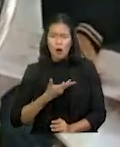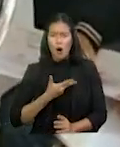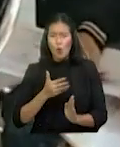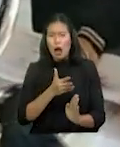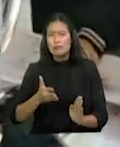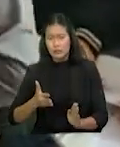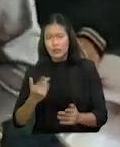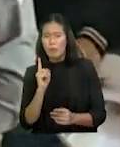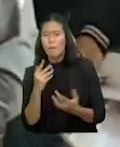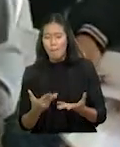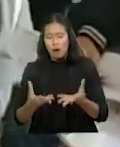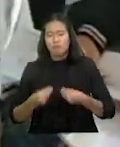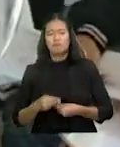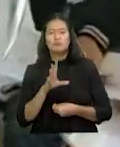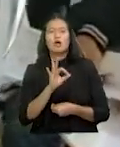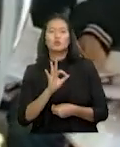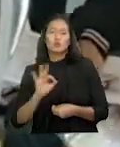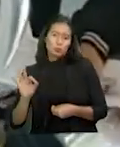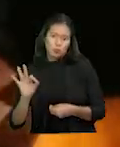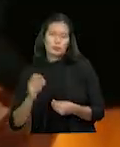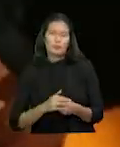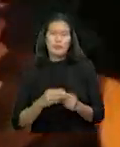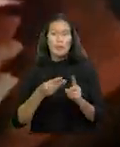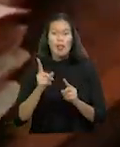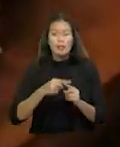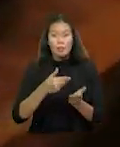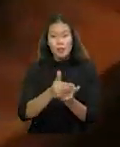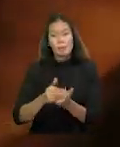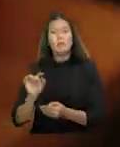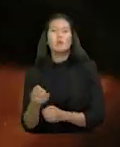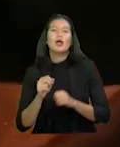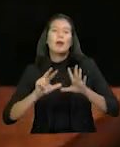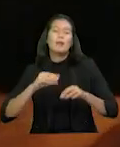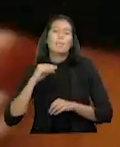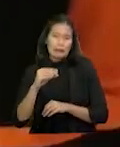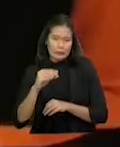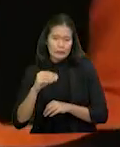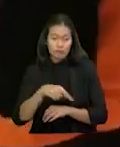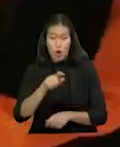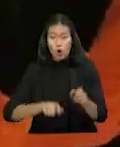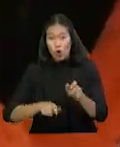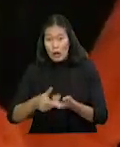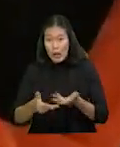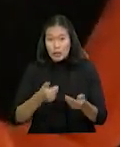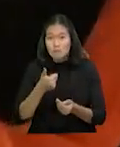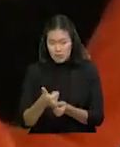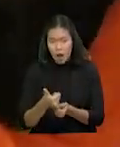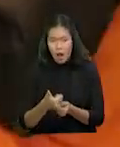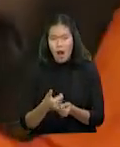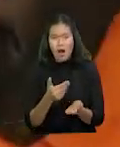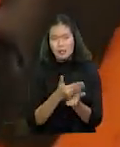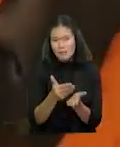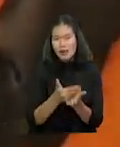BLT BBM sebesar 500.000 Rupiah pembagian BLT dimulai pukul delapan pagi agar semua penerima bisa dilayani